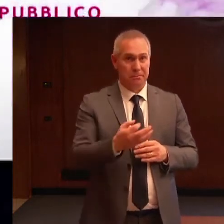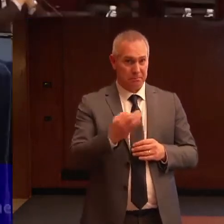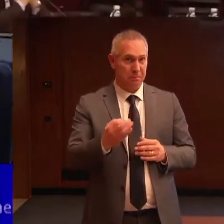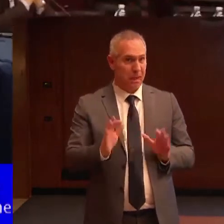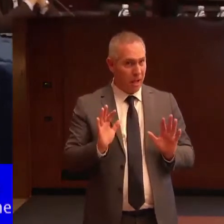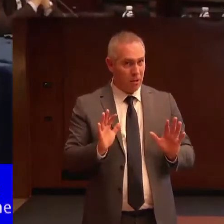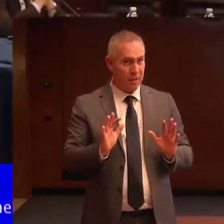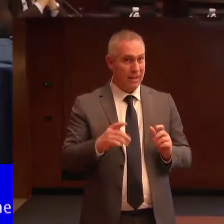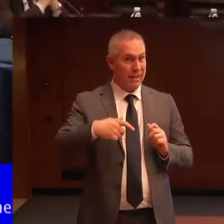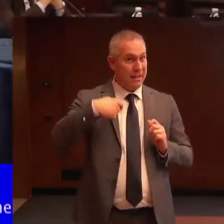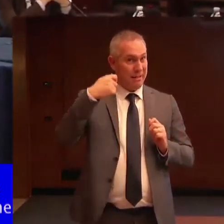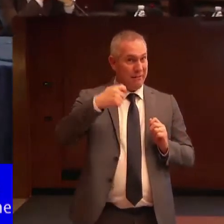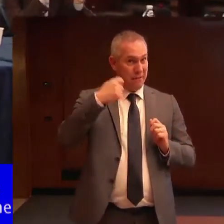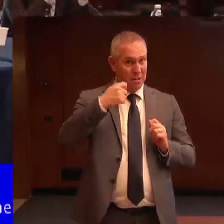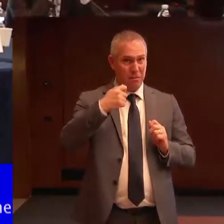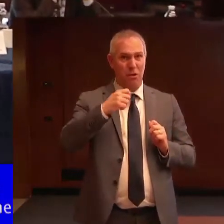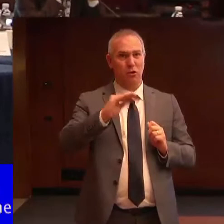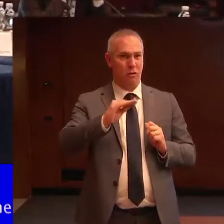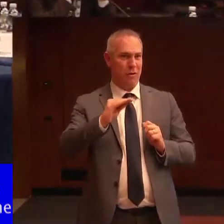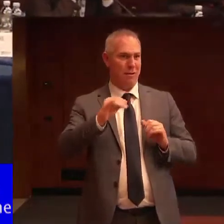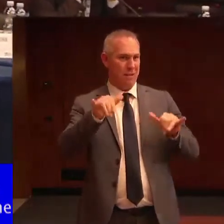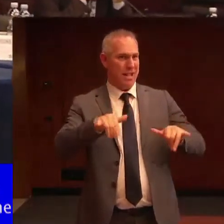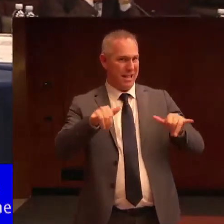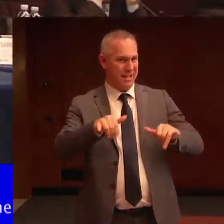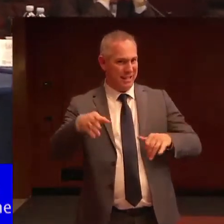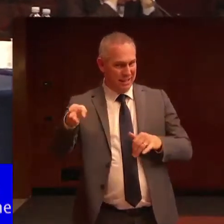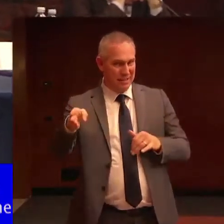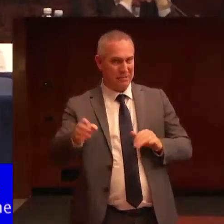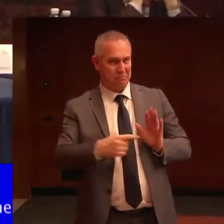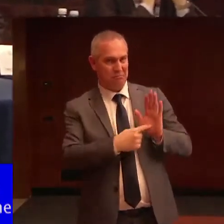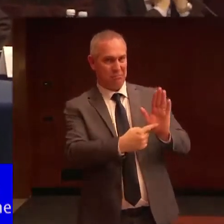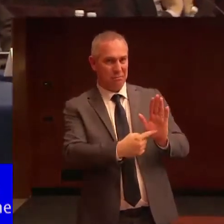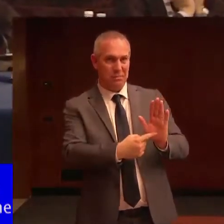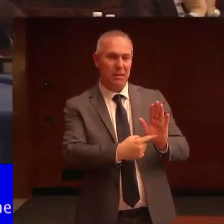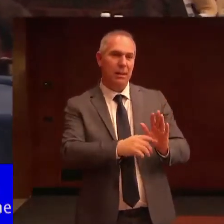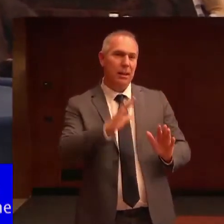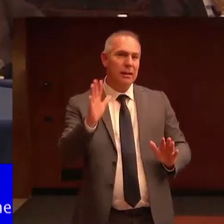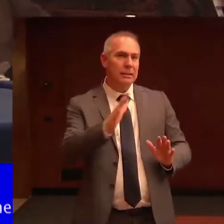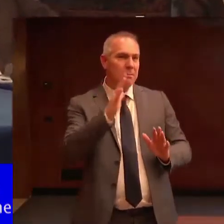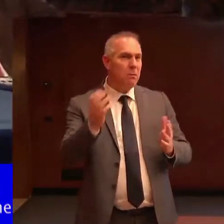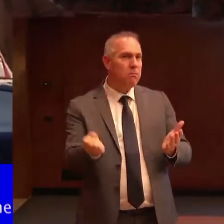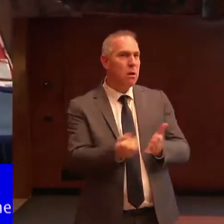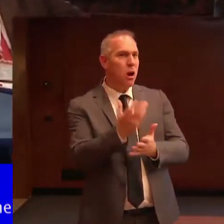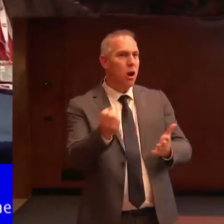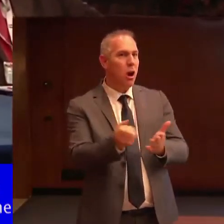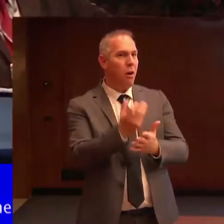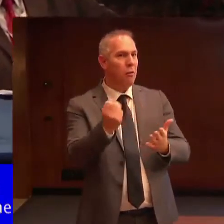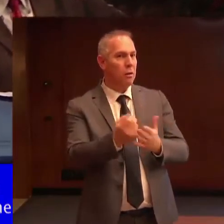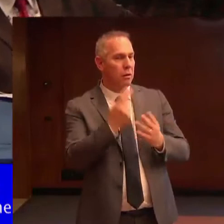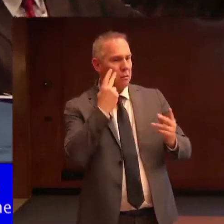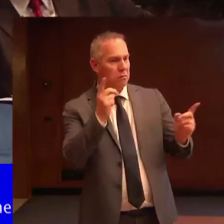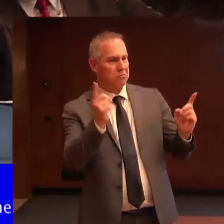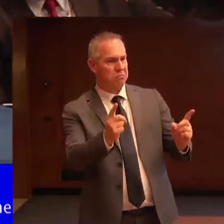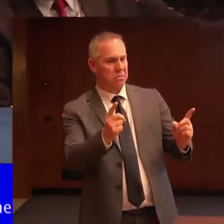Allora, film che è passato a Venezia e che sembra la provocazione fine a se stessa vista dal trailer.